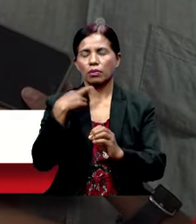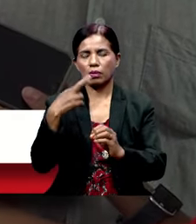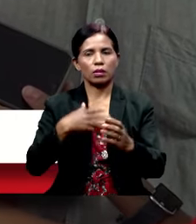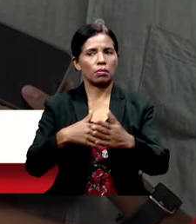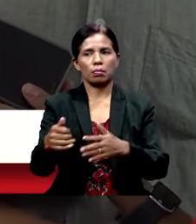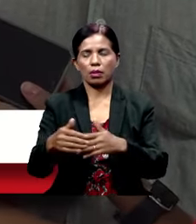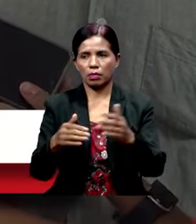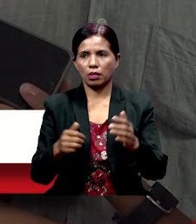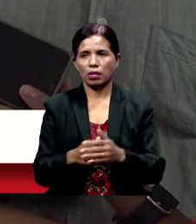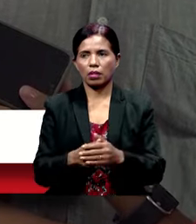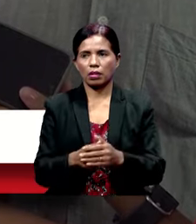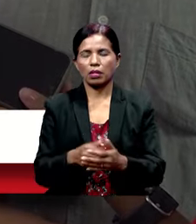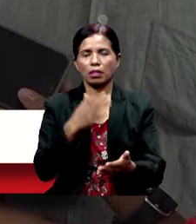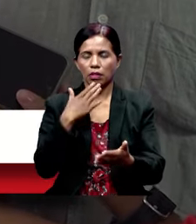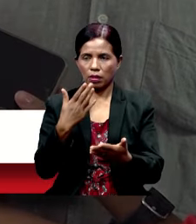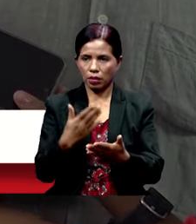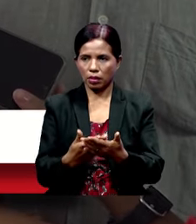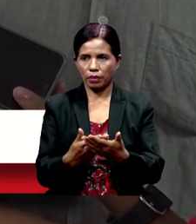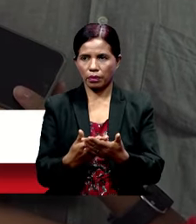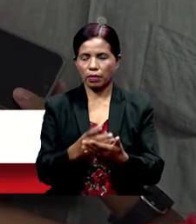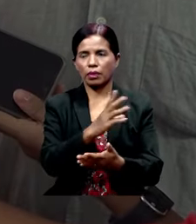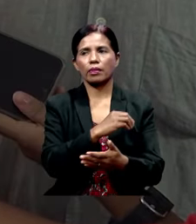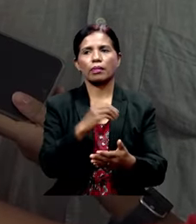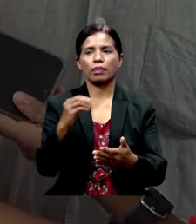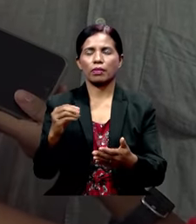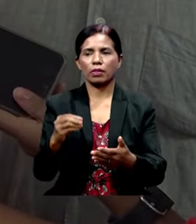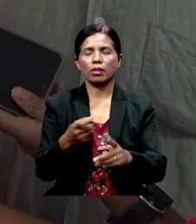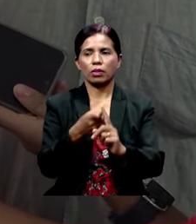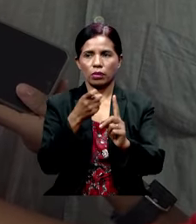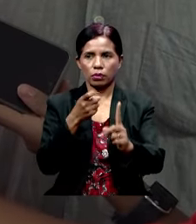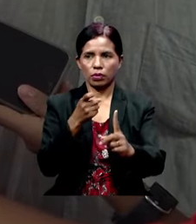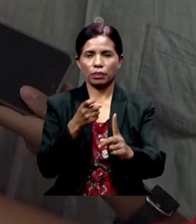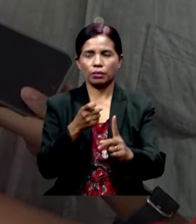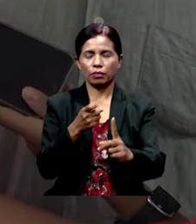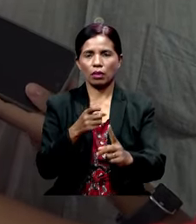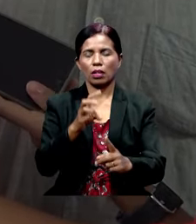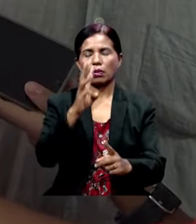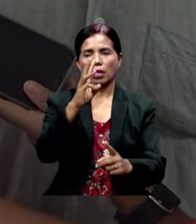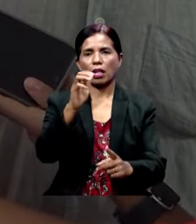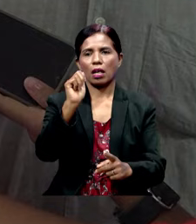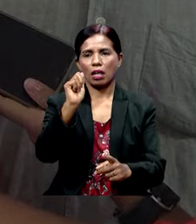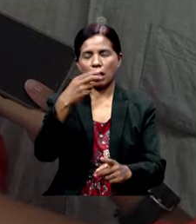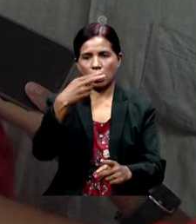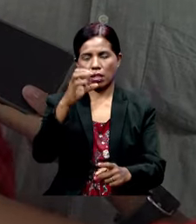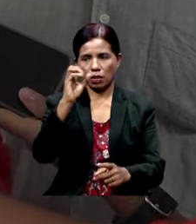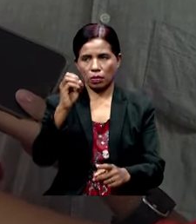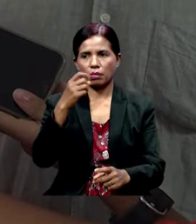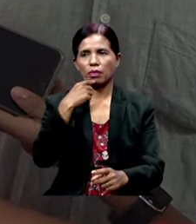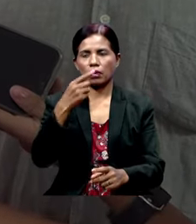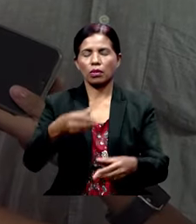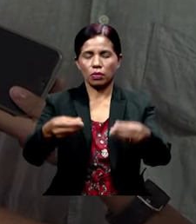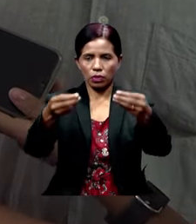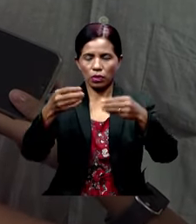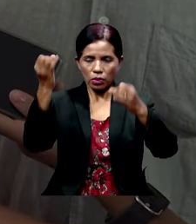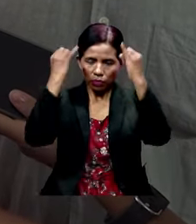bai, niane kualidade dia, Emos be parte husi weha omos fo